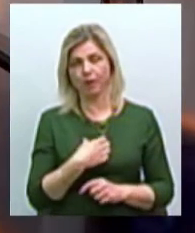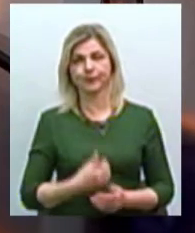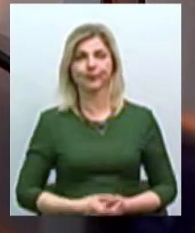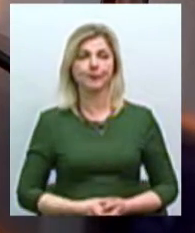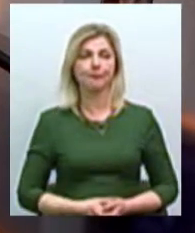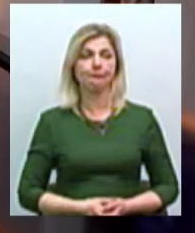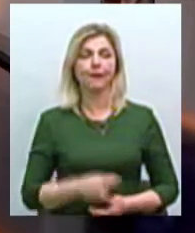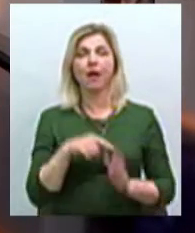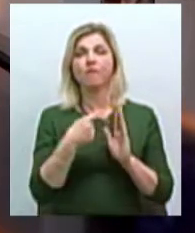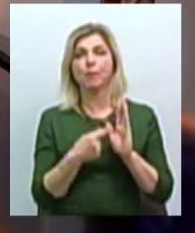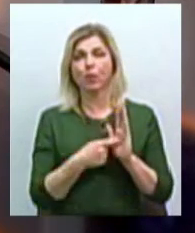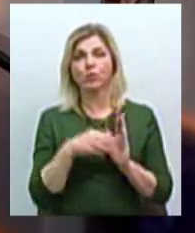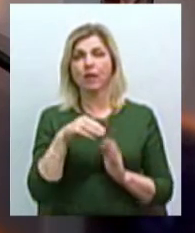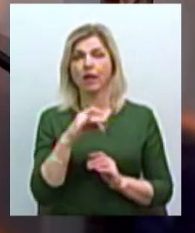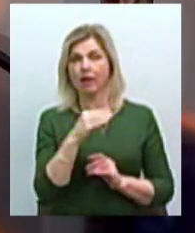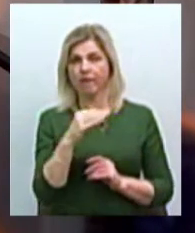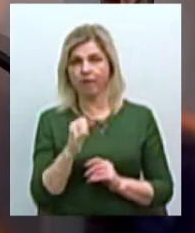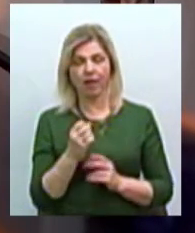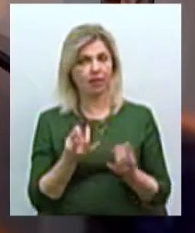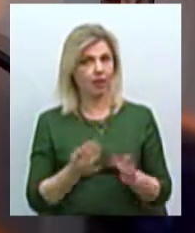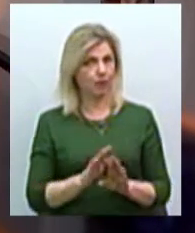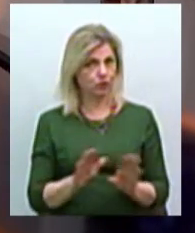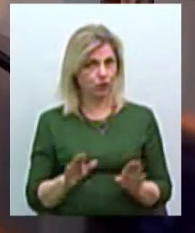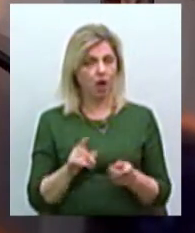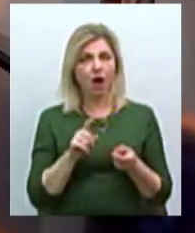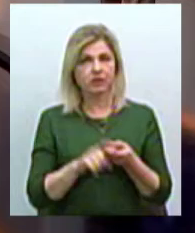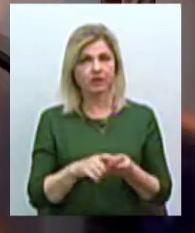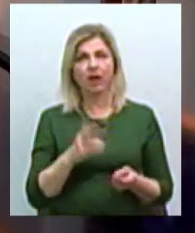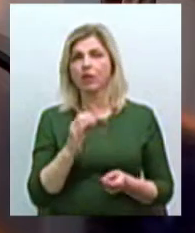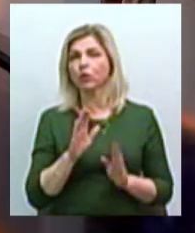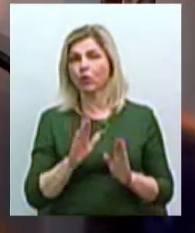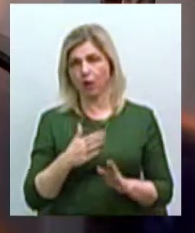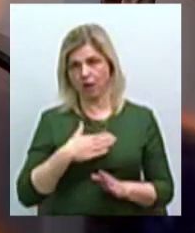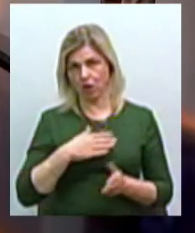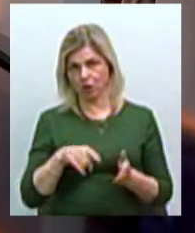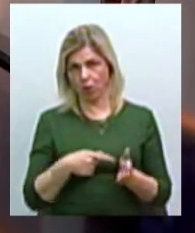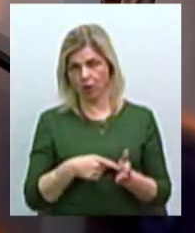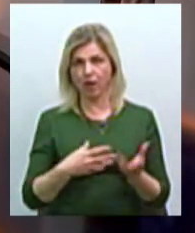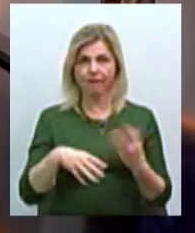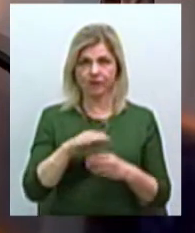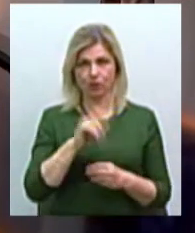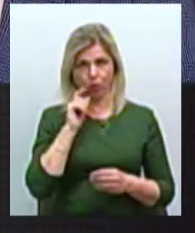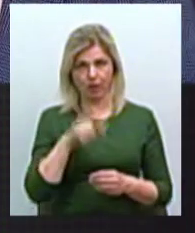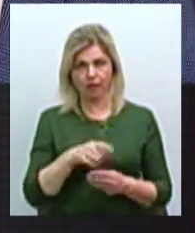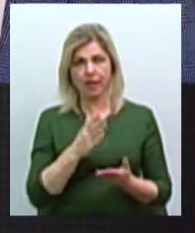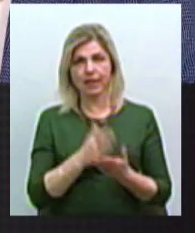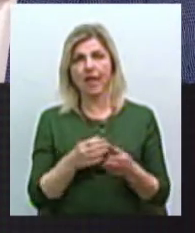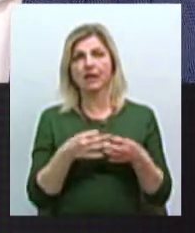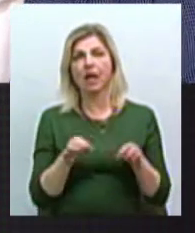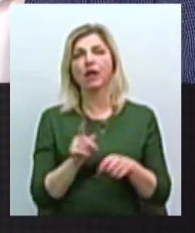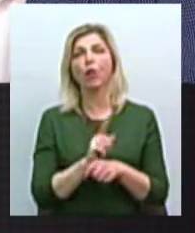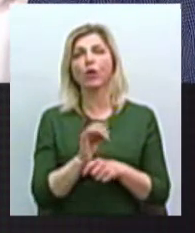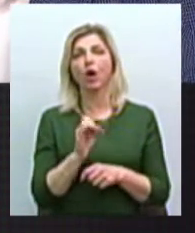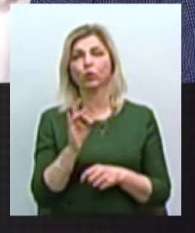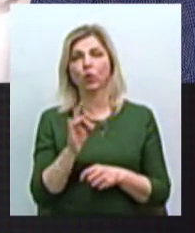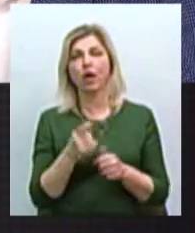Вопрос тарифообразования очень непростой. Он касается не только нашего города, он касается всей Украины. Вы знаете, что есть независимый регулятор в этом отношении, который